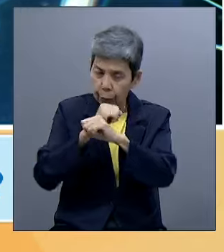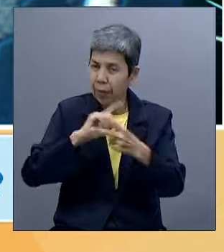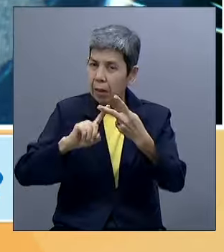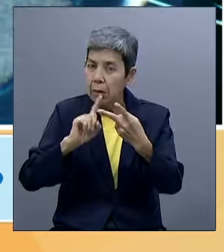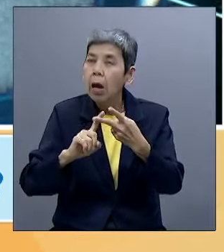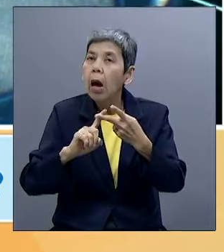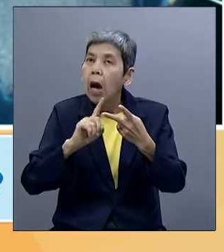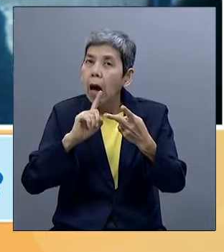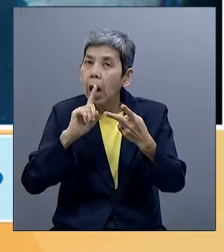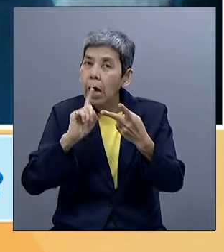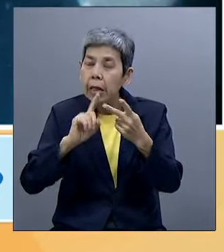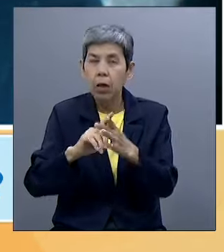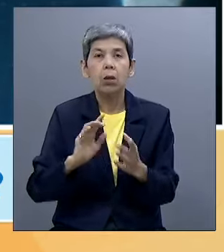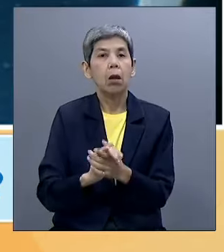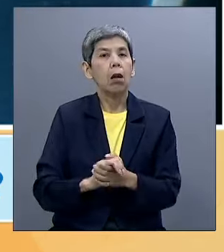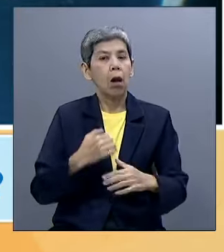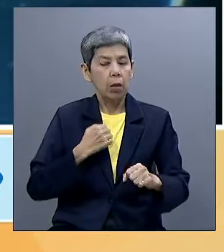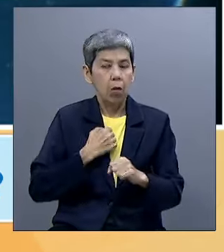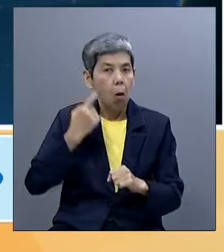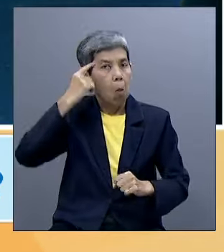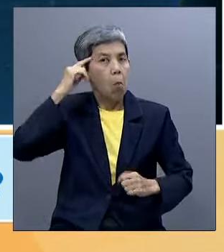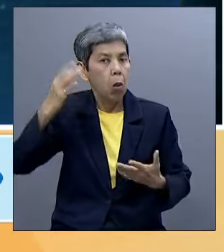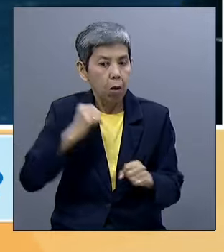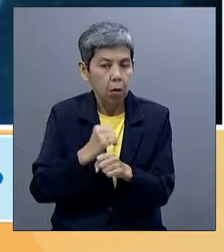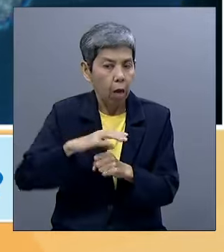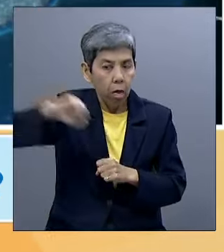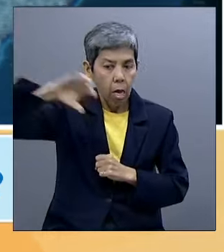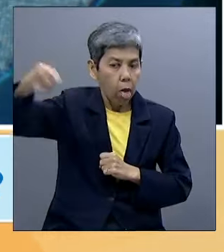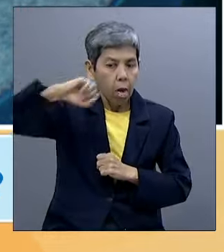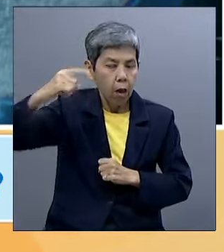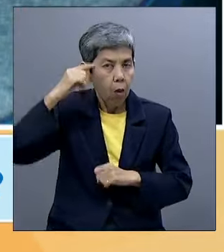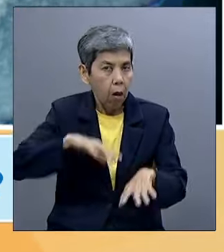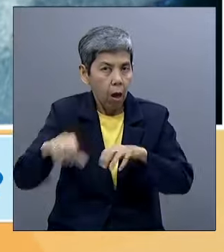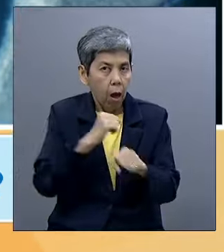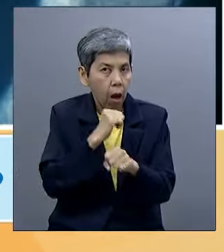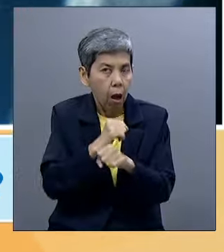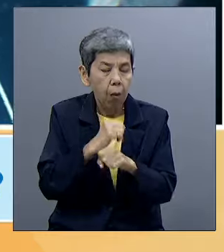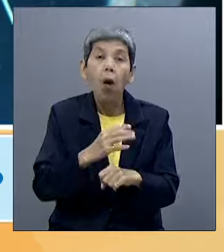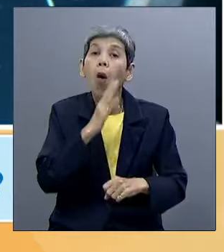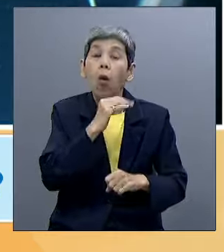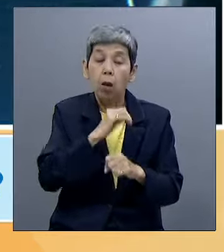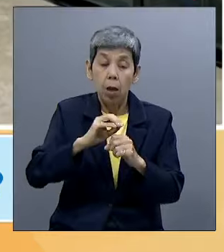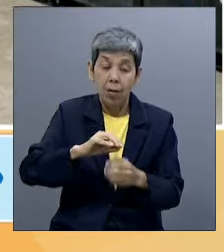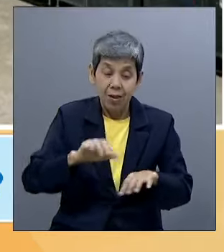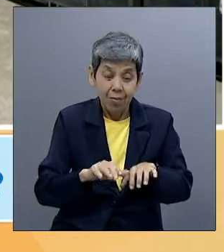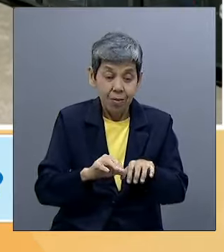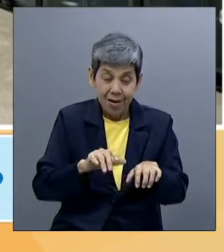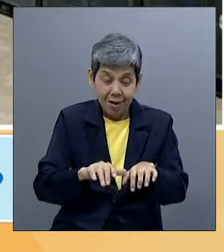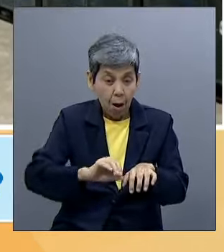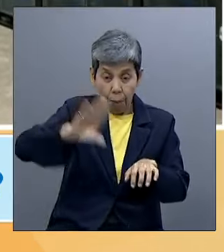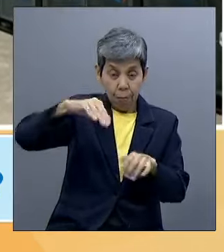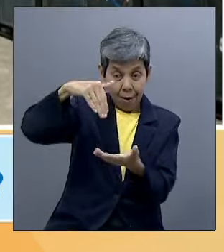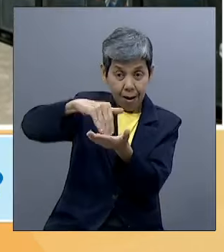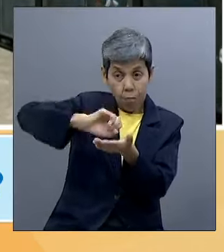มั่นคงและอธิปไตยไซเบอร์นะอธิปไตยหรืออำนาจในการบริหารจัดการข้อมูลเนี่ยเวลามันออกไปนอกประเทศแล้วเนี่ยแ